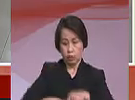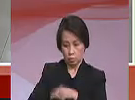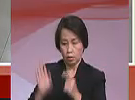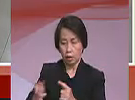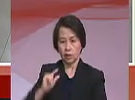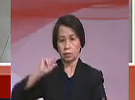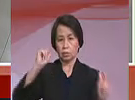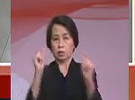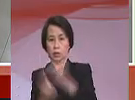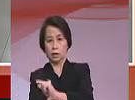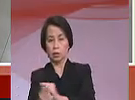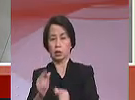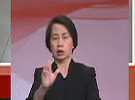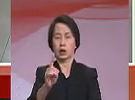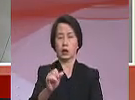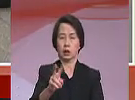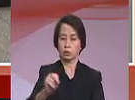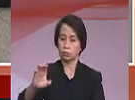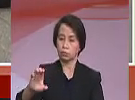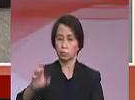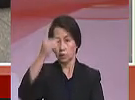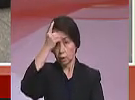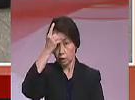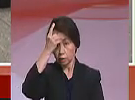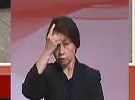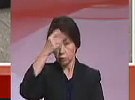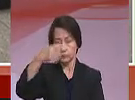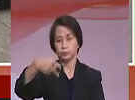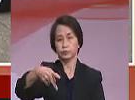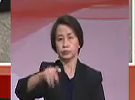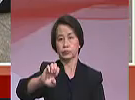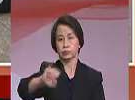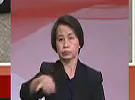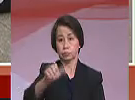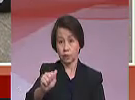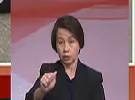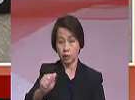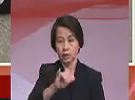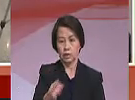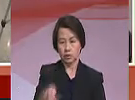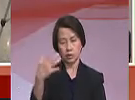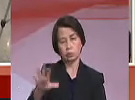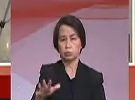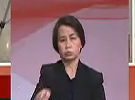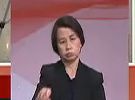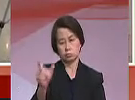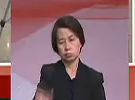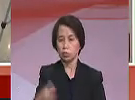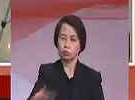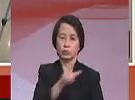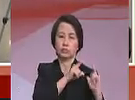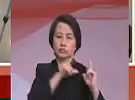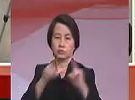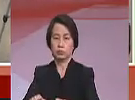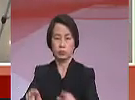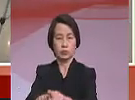akan menggantikan Adun Cunduriang iaitu Datuk Seri Ahmad Faizal Azumu yang meletak